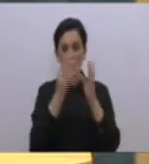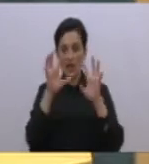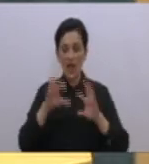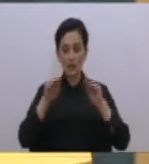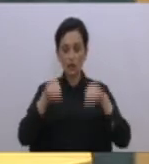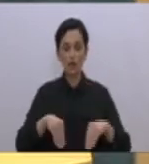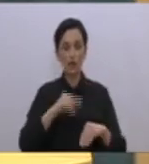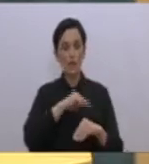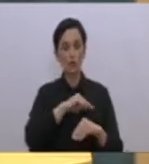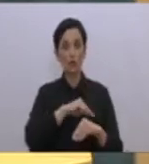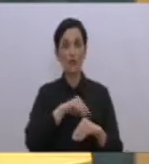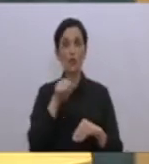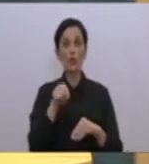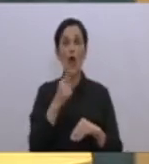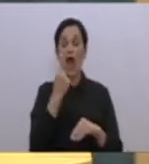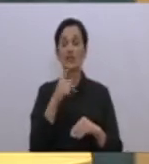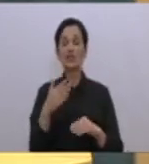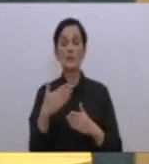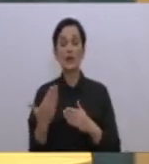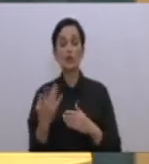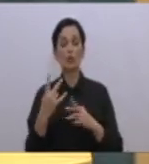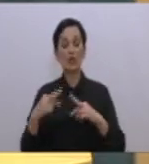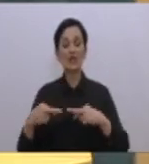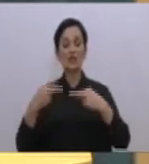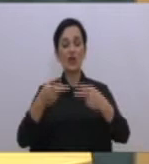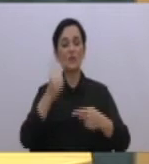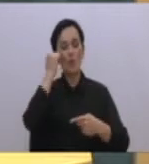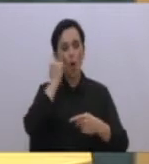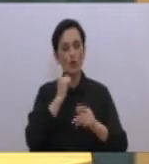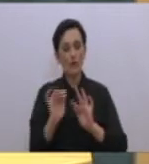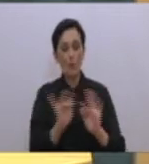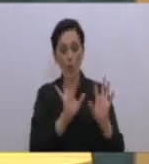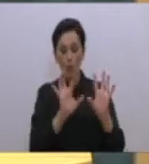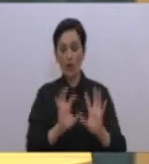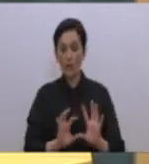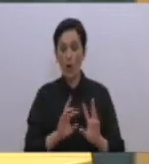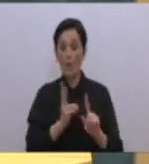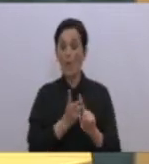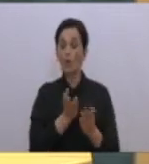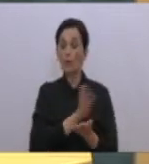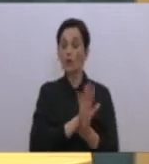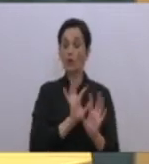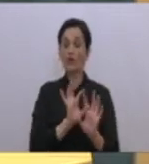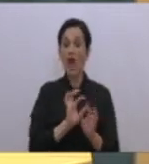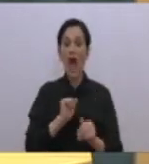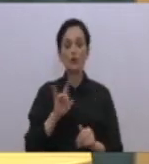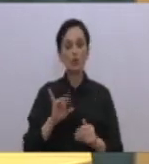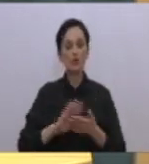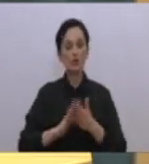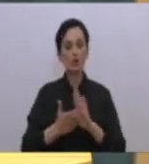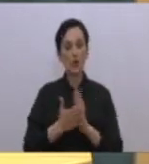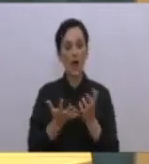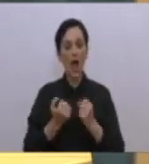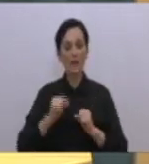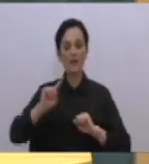შემუშავება, რომელმაც ერთი მხრივ უნდა ჩაანაცვლოს მოძველებული მოქმედი კანონი და მეორე მხრივ უზრუნველყოს ასოცირების შეთანხმებით